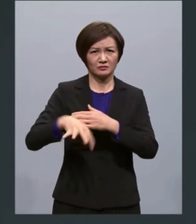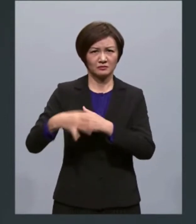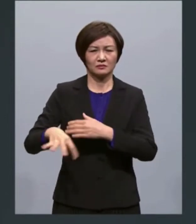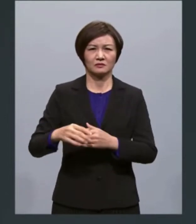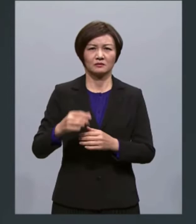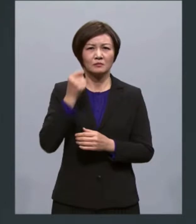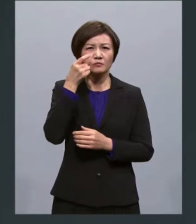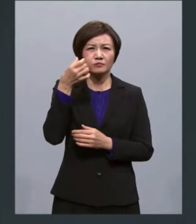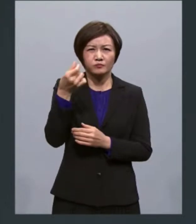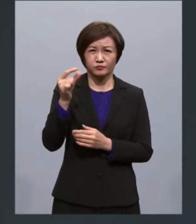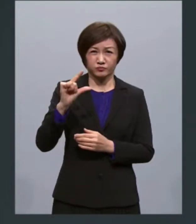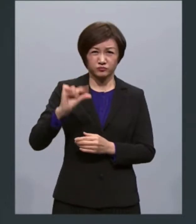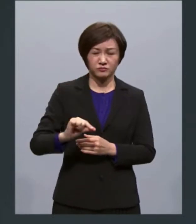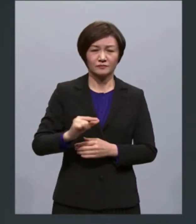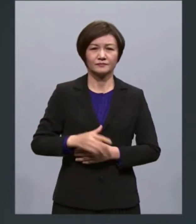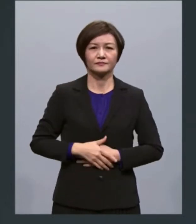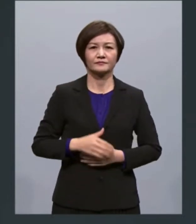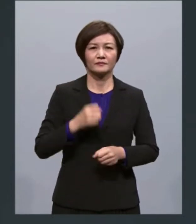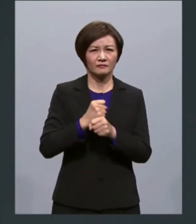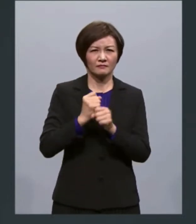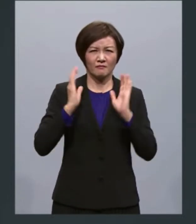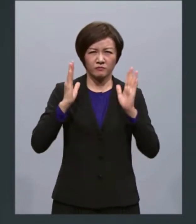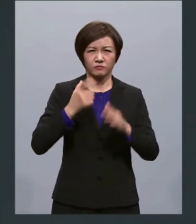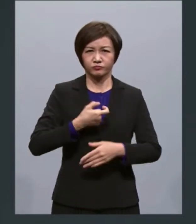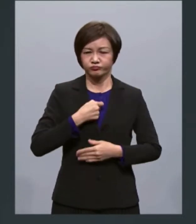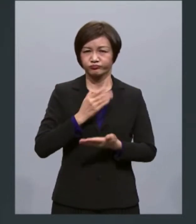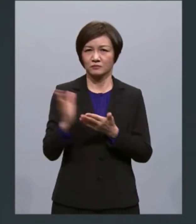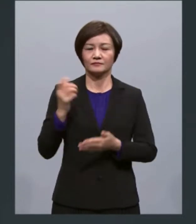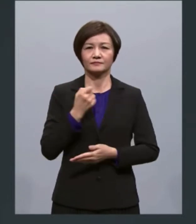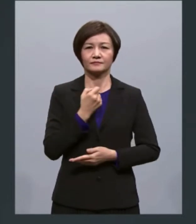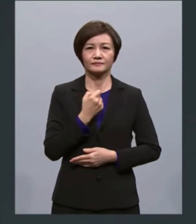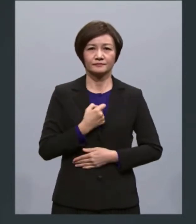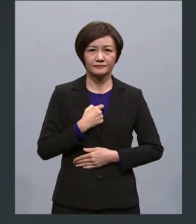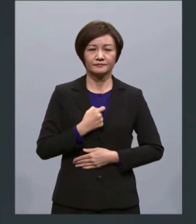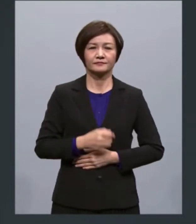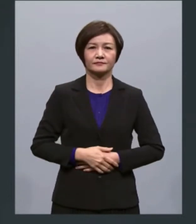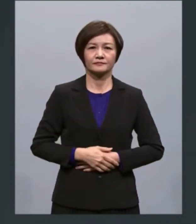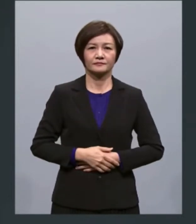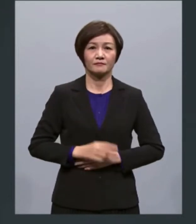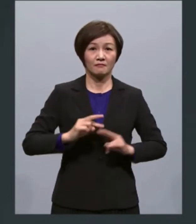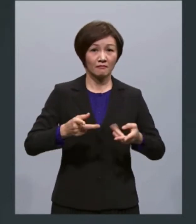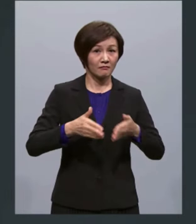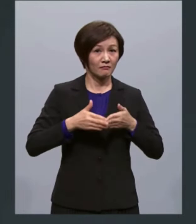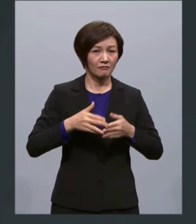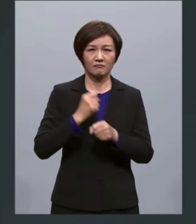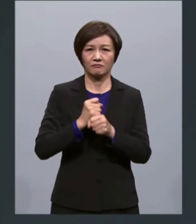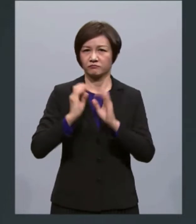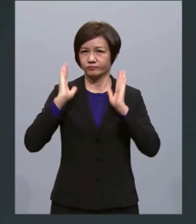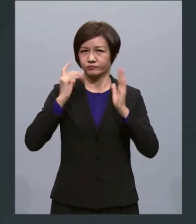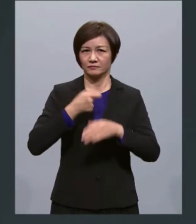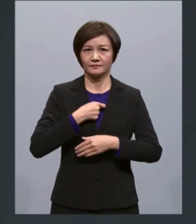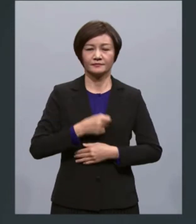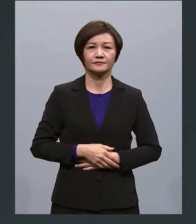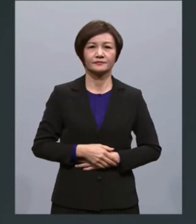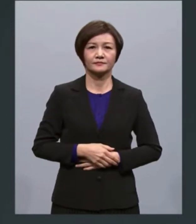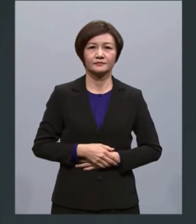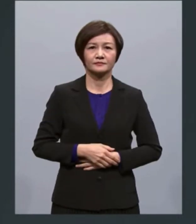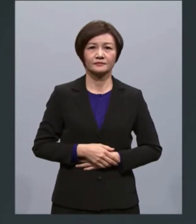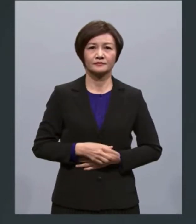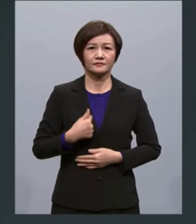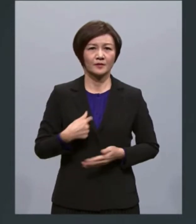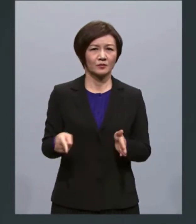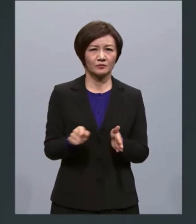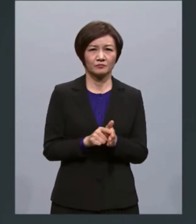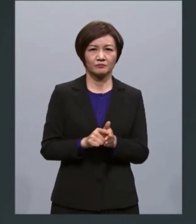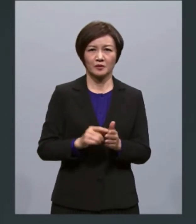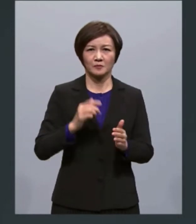解决问题，每天认真工作，逐一解决。要改变，就要努力工作。我的一生都